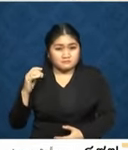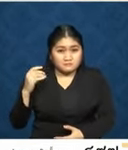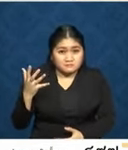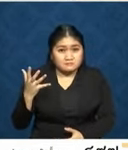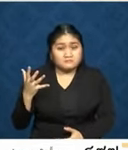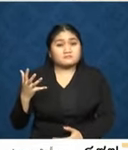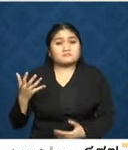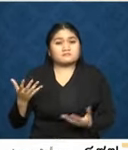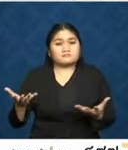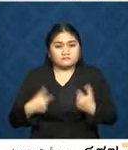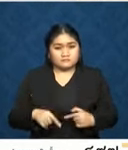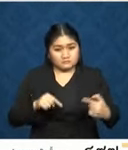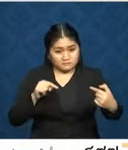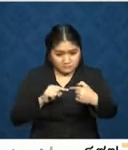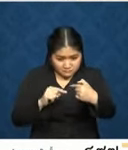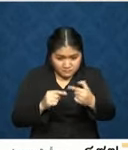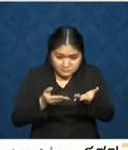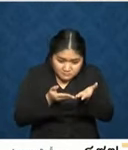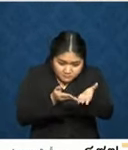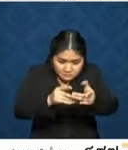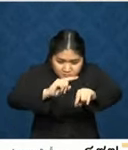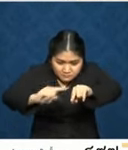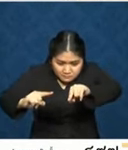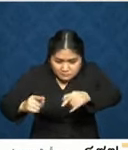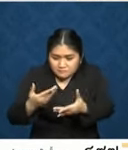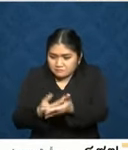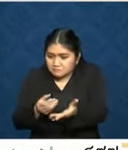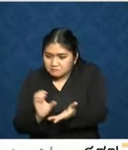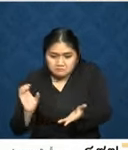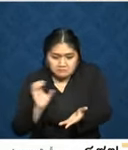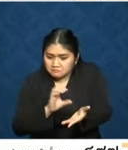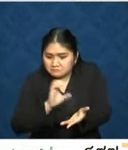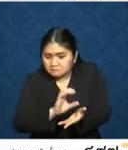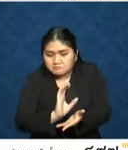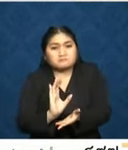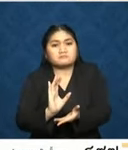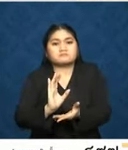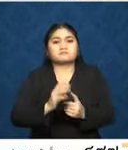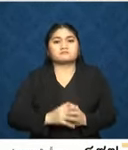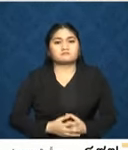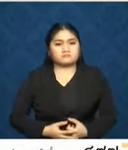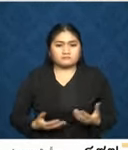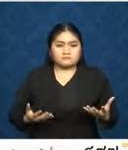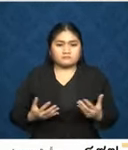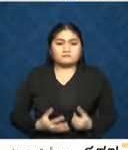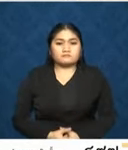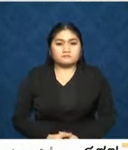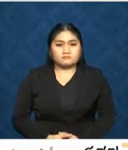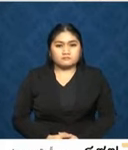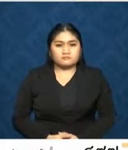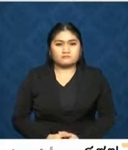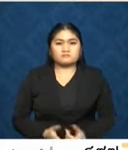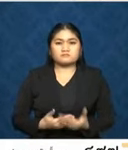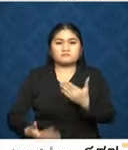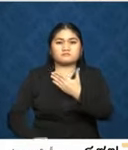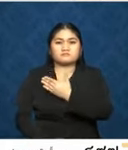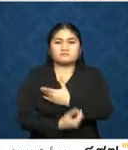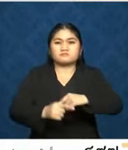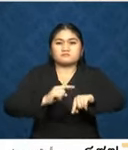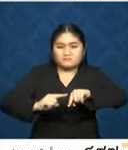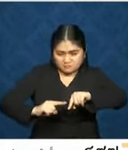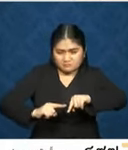อิเล็กทรอนิกส์ทำให้สายเรือต่างๆไม่มาลงทุนในประเทศไทยและเอ่อค่าเสียโอกาสใน